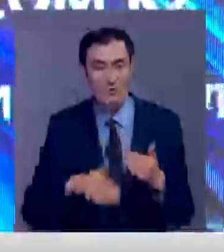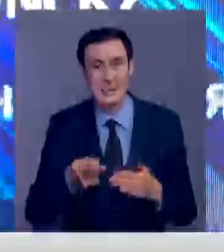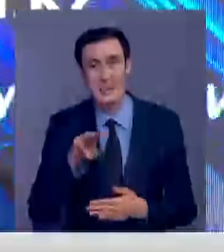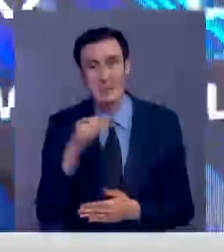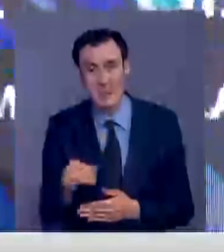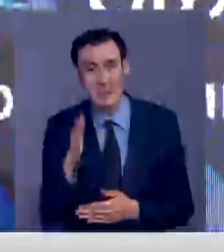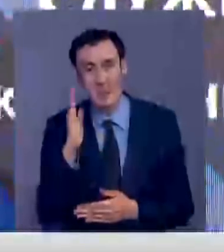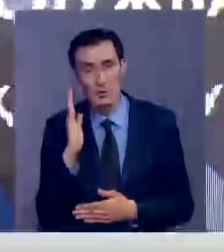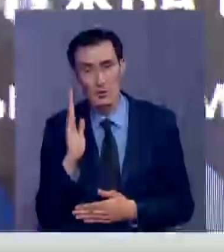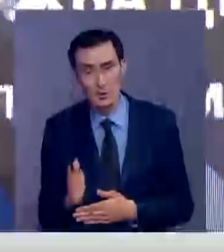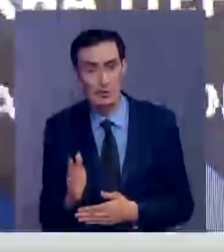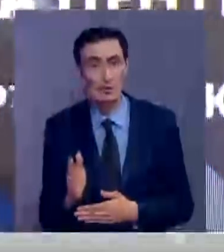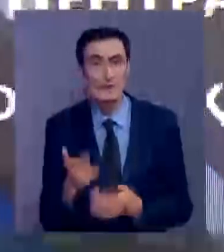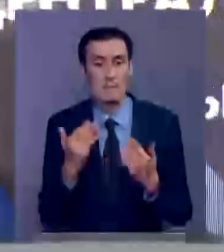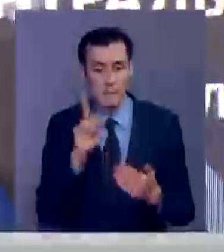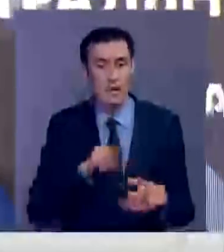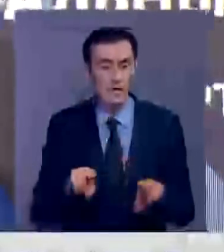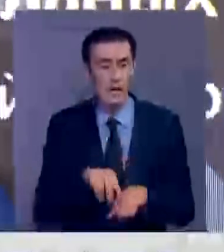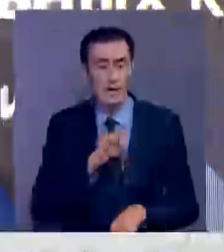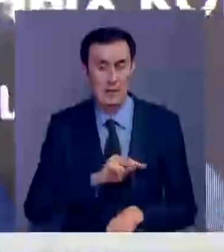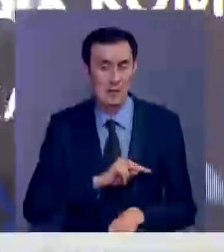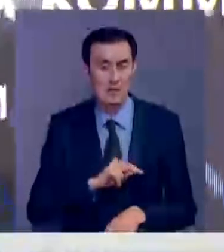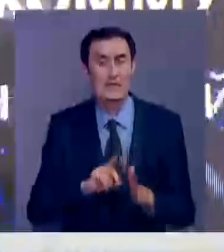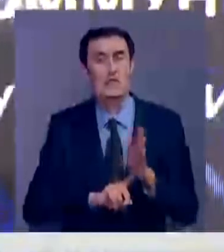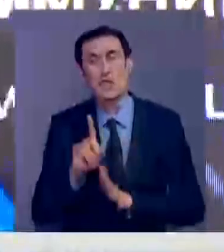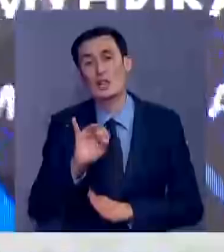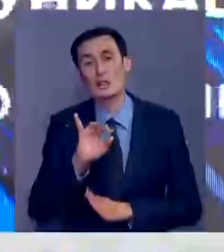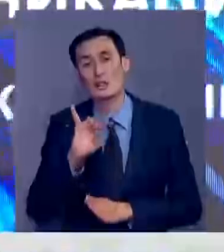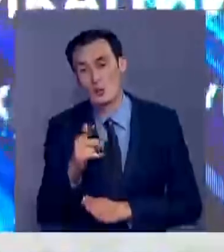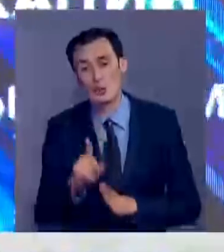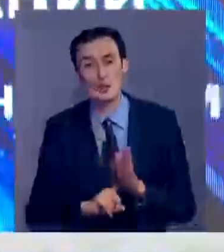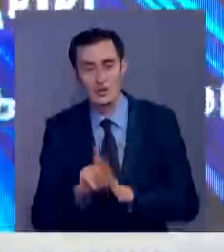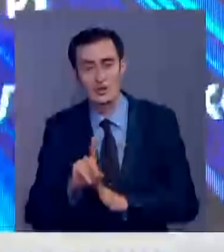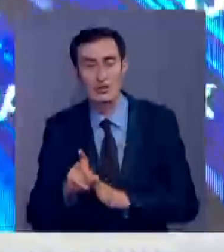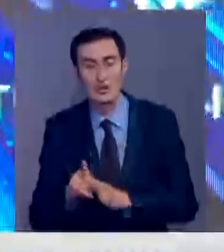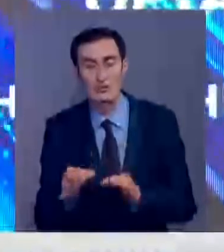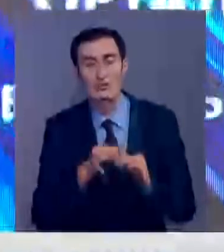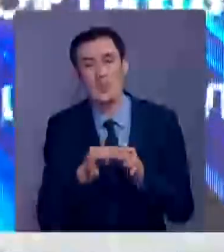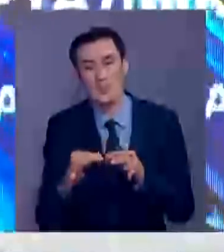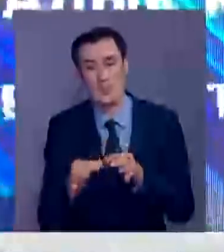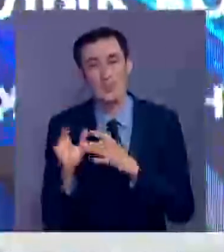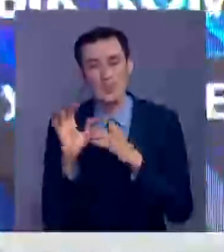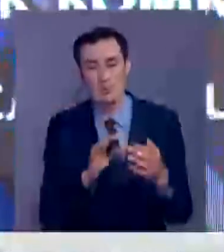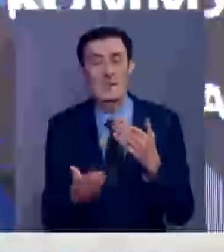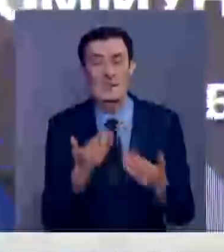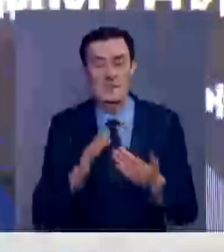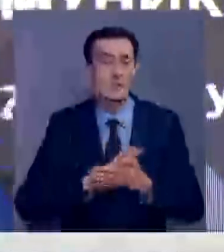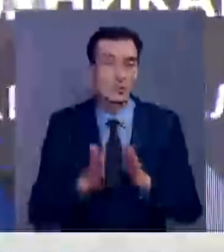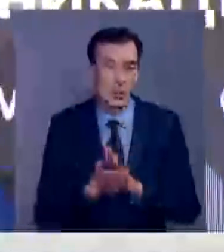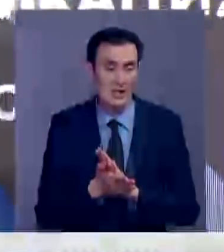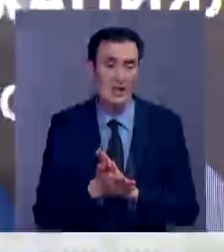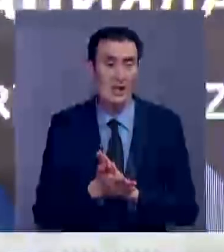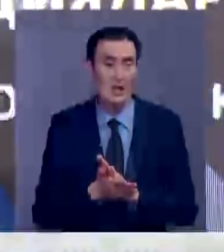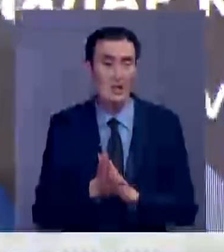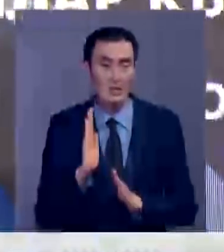пока будем в данном режиме работать. И думаю, что с начала июня мы запустим пригородные маршруты, если эпидемиологическая ситуация сейчас